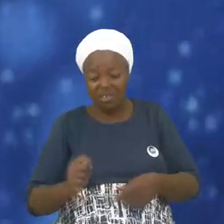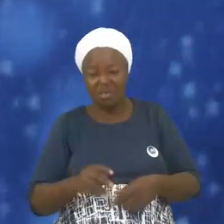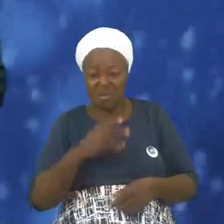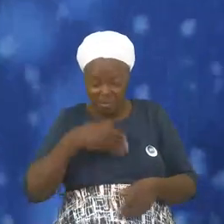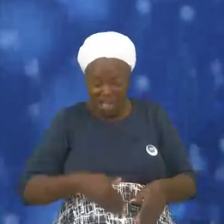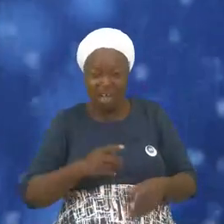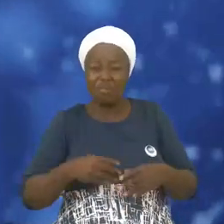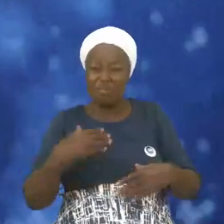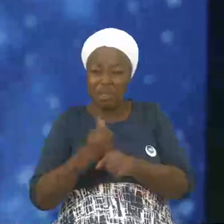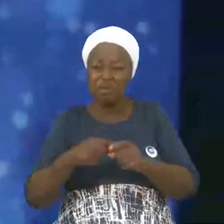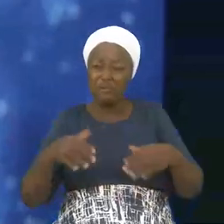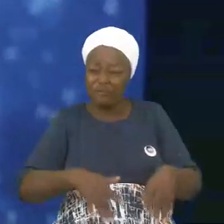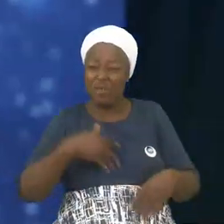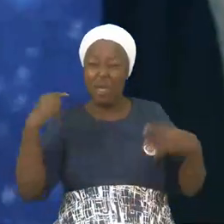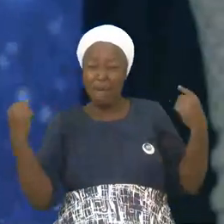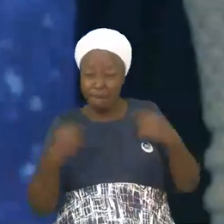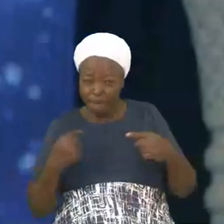Si tu le fais, ces choses seront dedans.